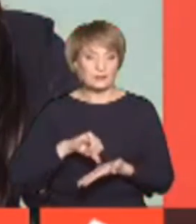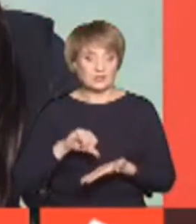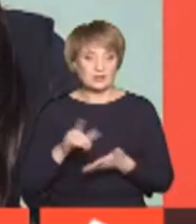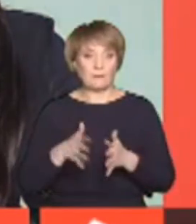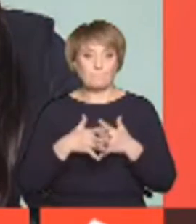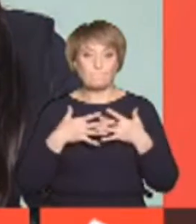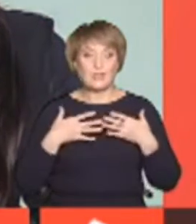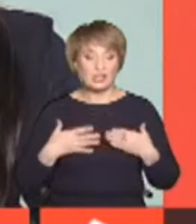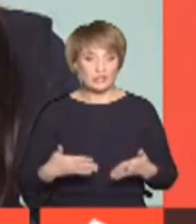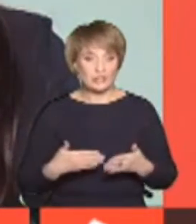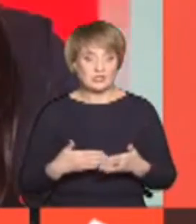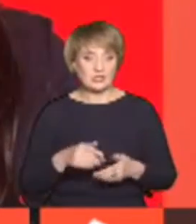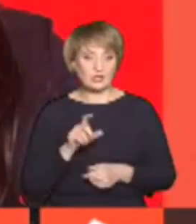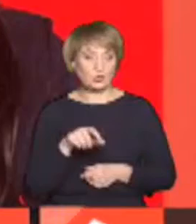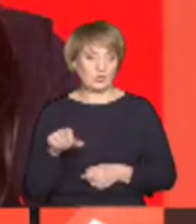що більшість сел,